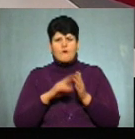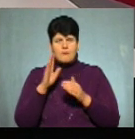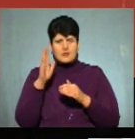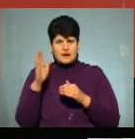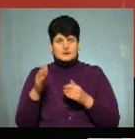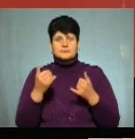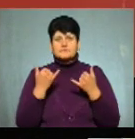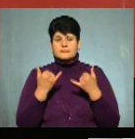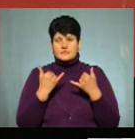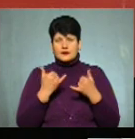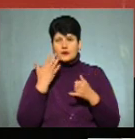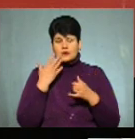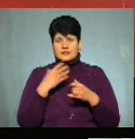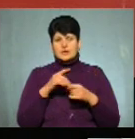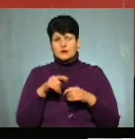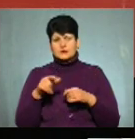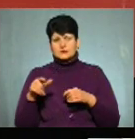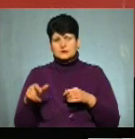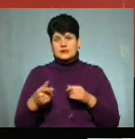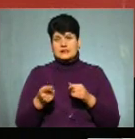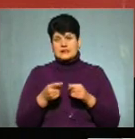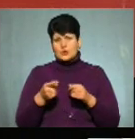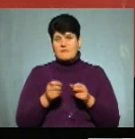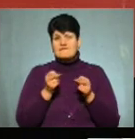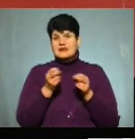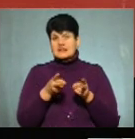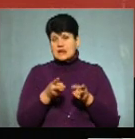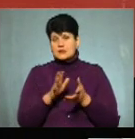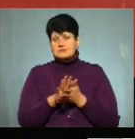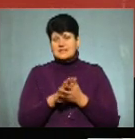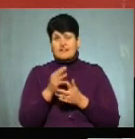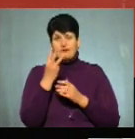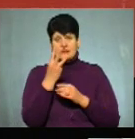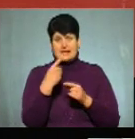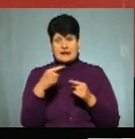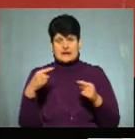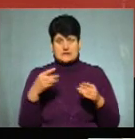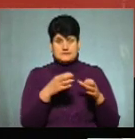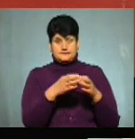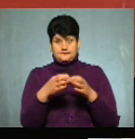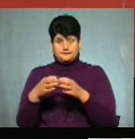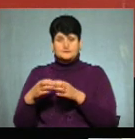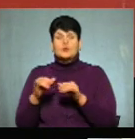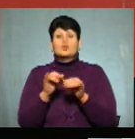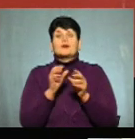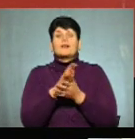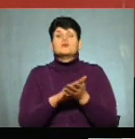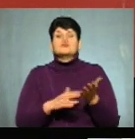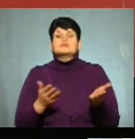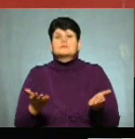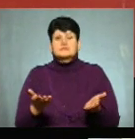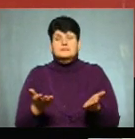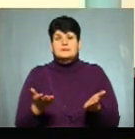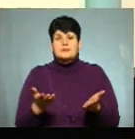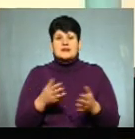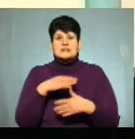наразі, коли все ж таки жителі Тернополя викидають сміття у 3 різні фракції, куди воно далі йде?